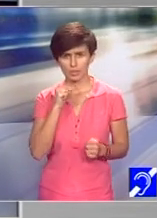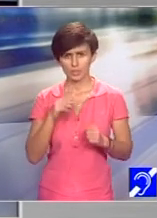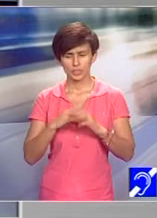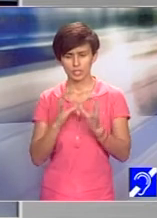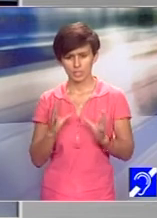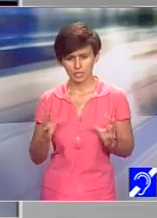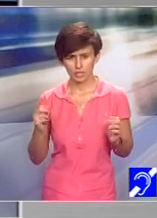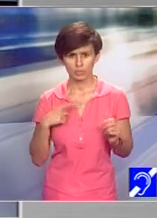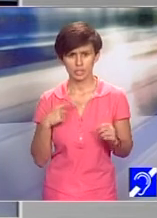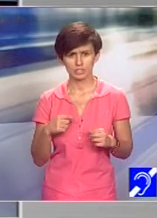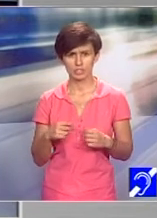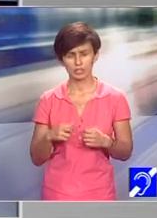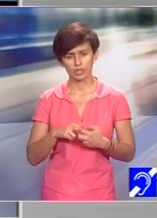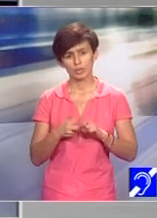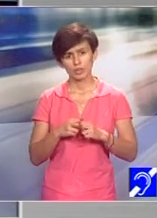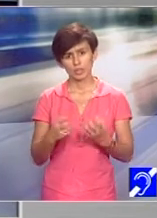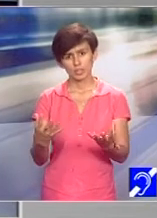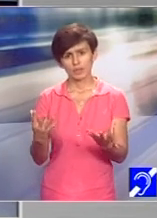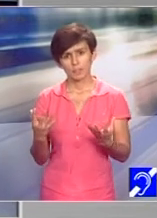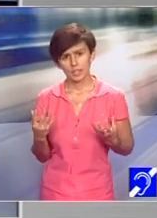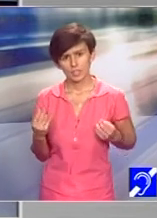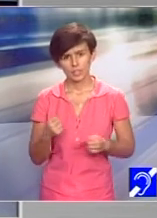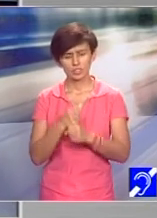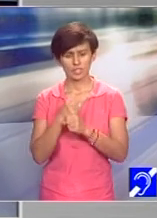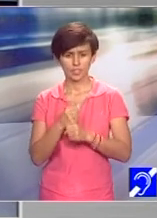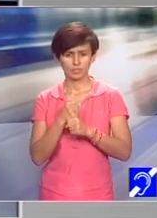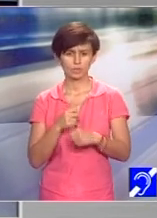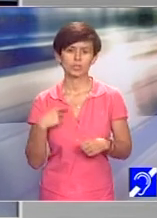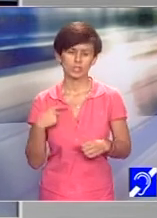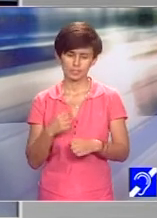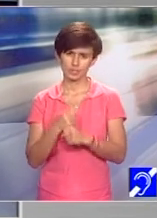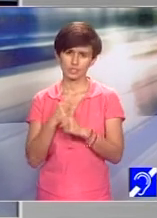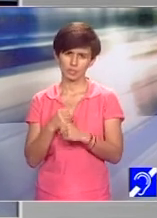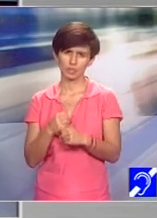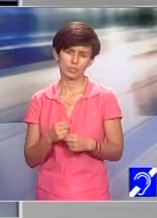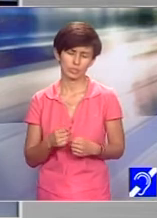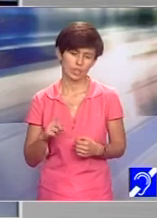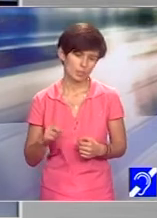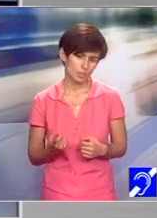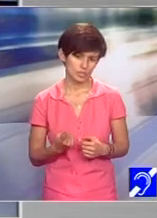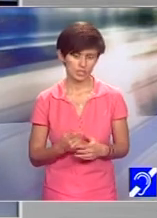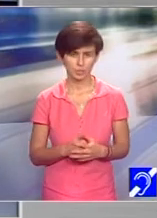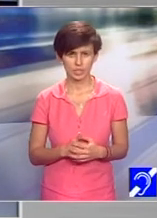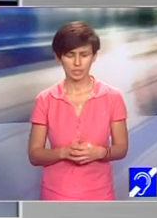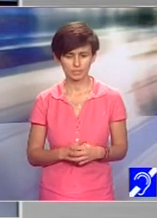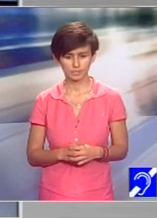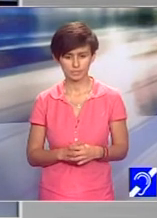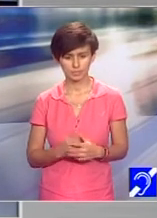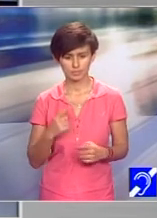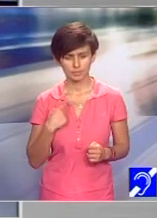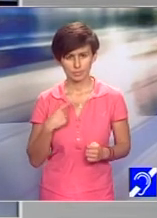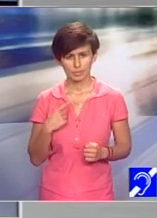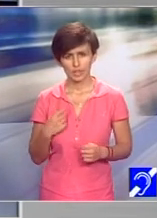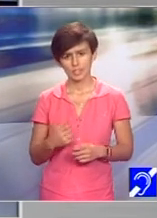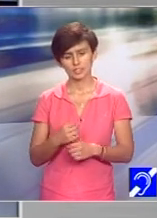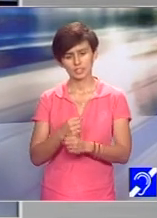de a atrage fonduri europene. Că există fonduri disponibile. Și că există fonduri disponibile, chiar dacă nu expre pentru biblioteci, există totuși